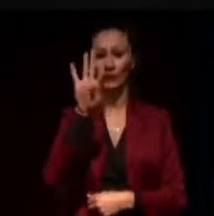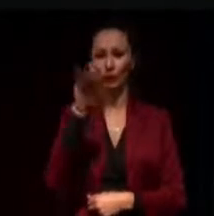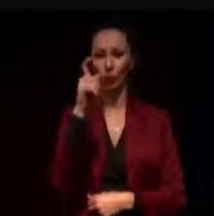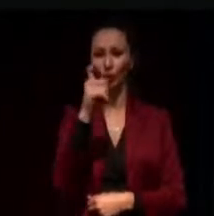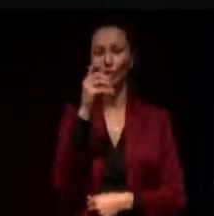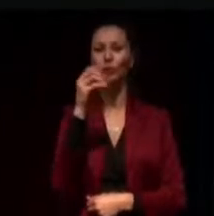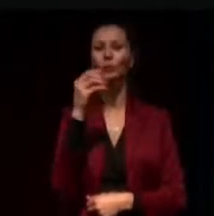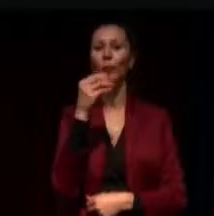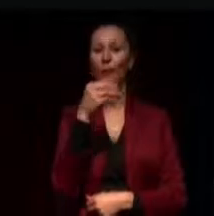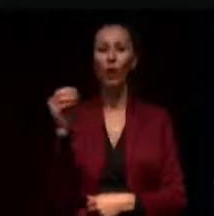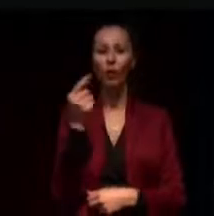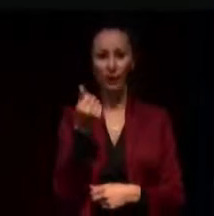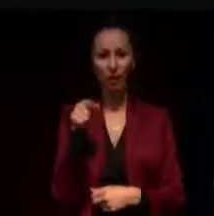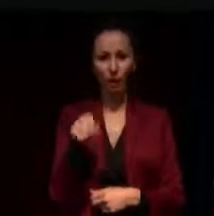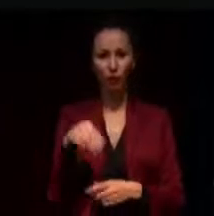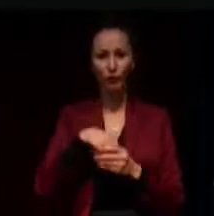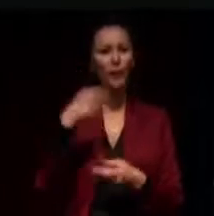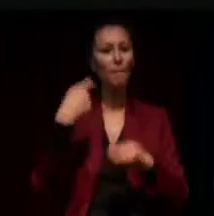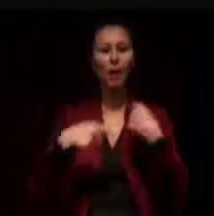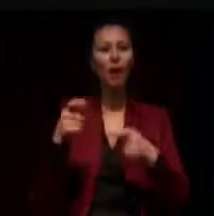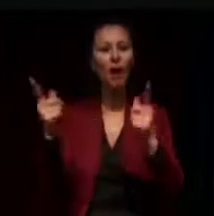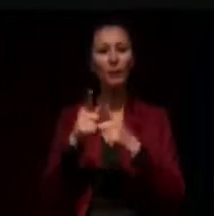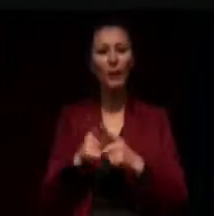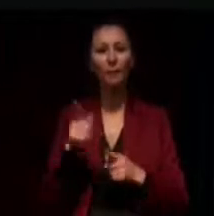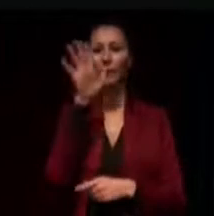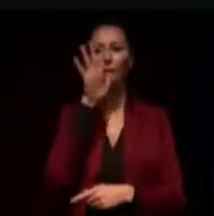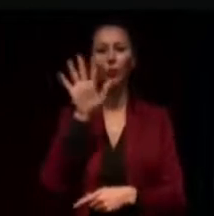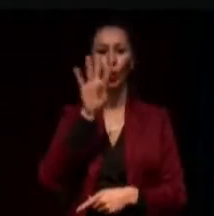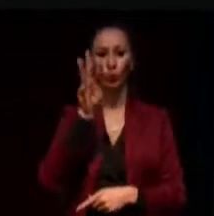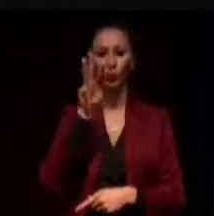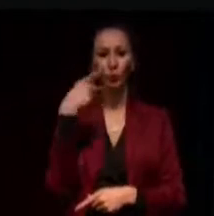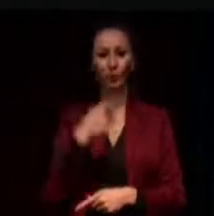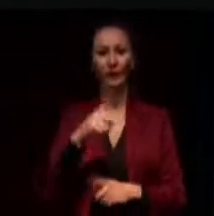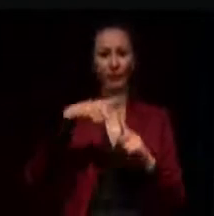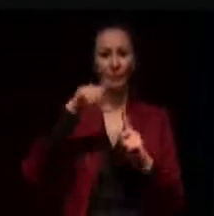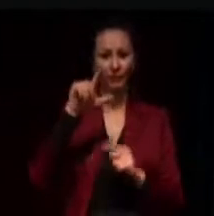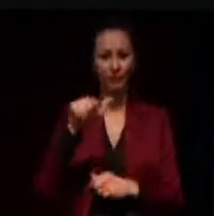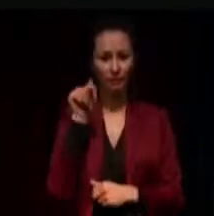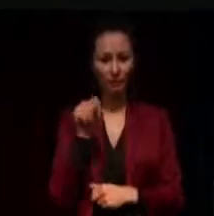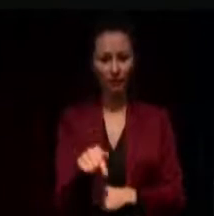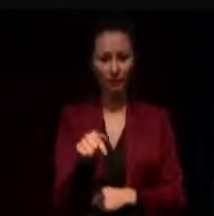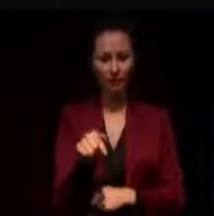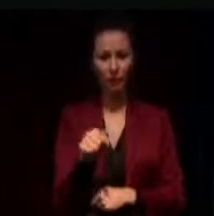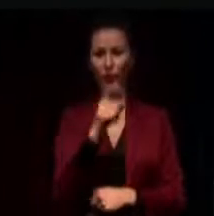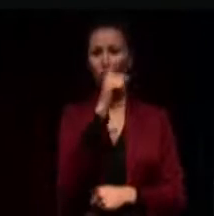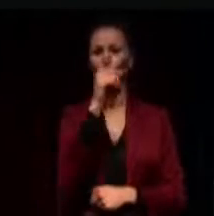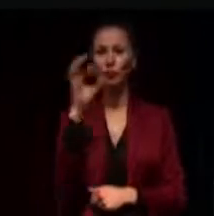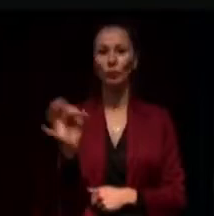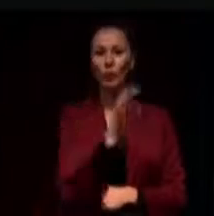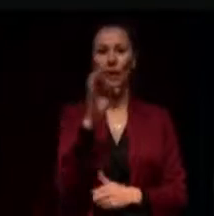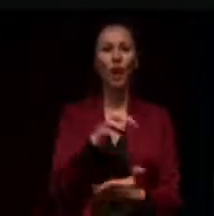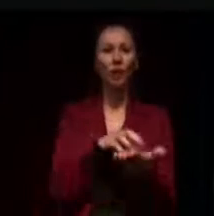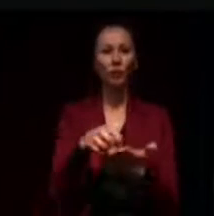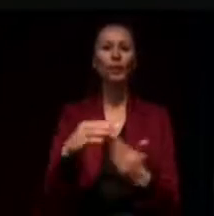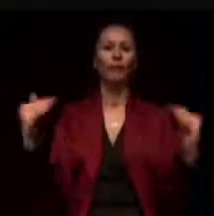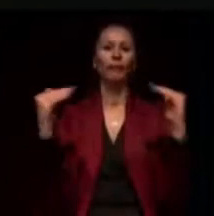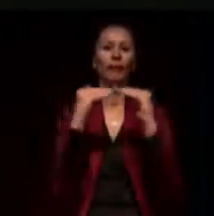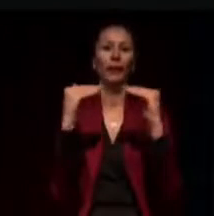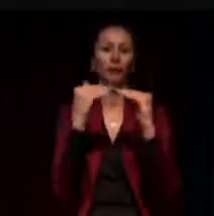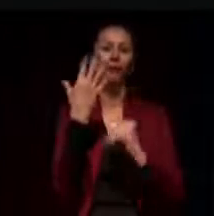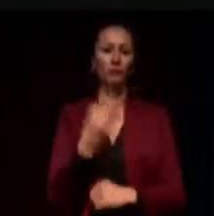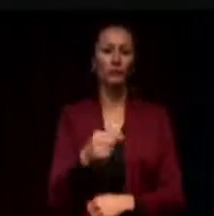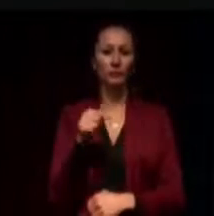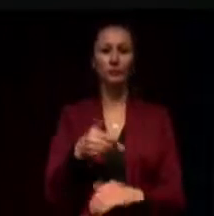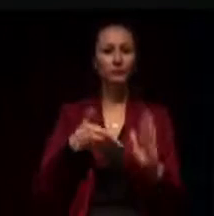lira ve likitteki banka hesaplarındaki 530.000 Türk lirayla 9 milyarlık bütçe denklik